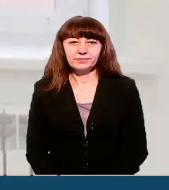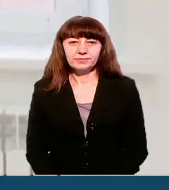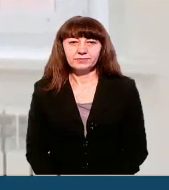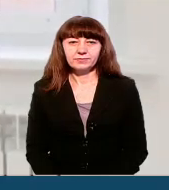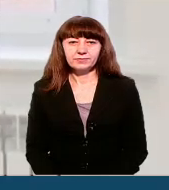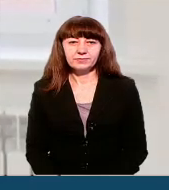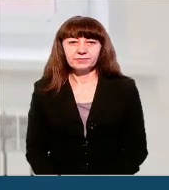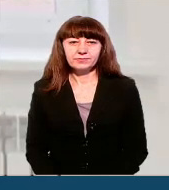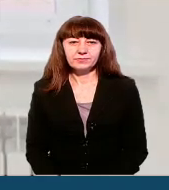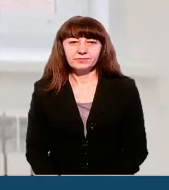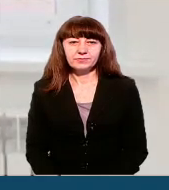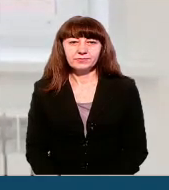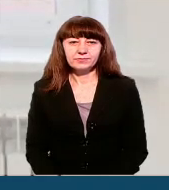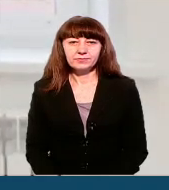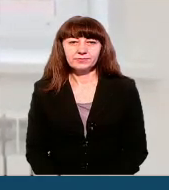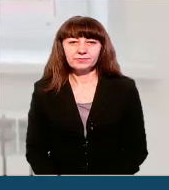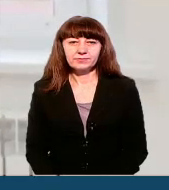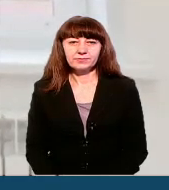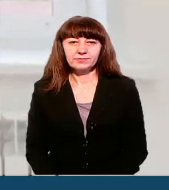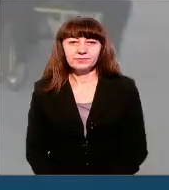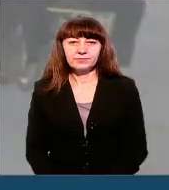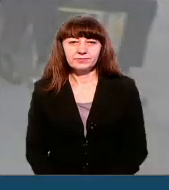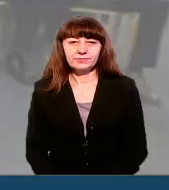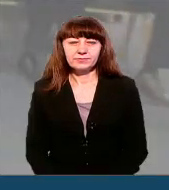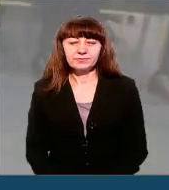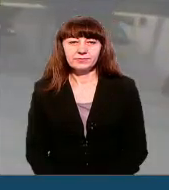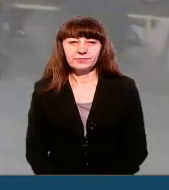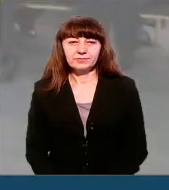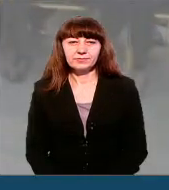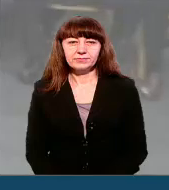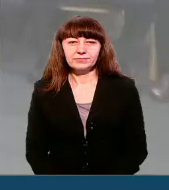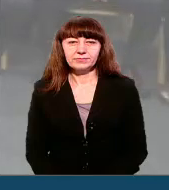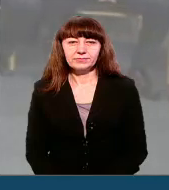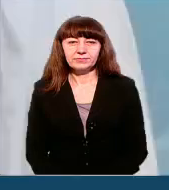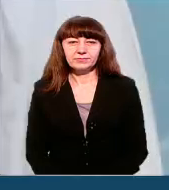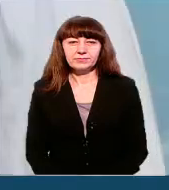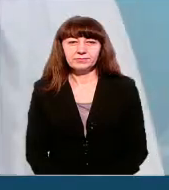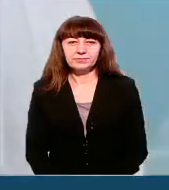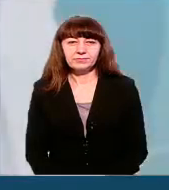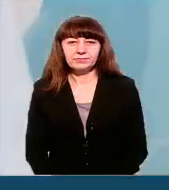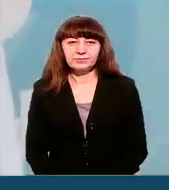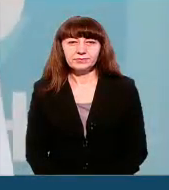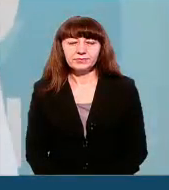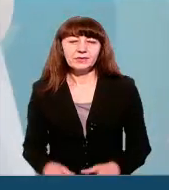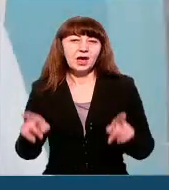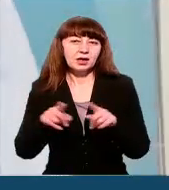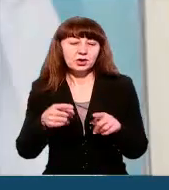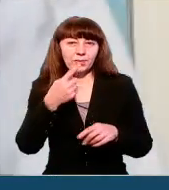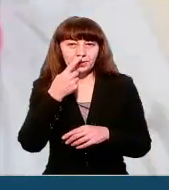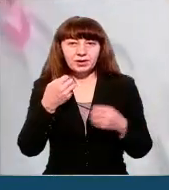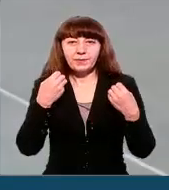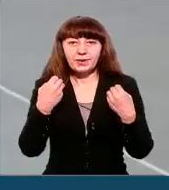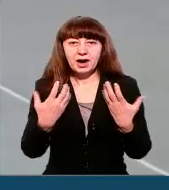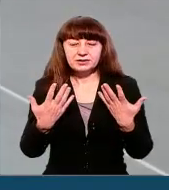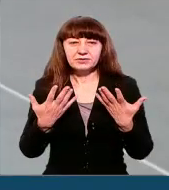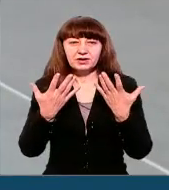болсын. Рахмат, жұмыстарың жемісті болсын. Сонымен қатар республика күнін мерекелеу қарсаңында өз саласына еңбегі сіңген